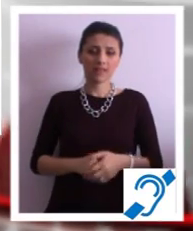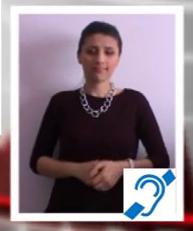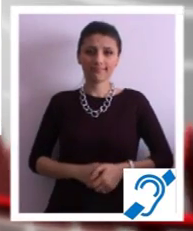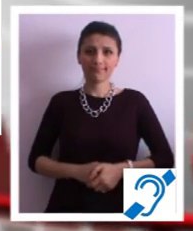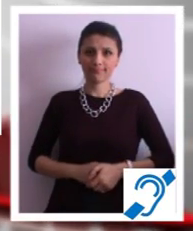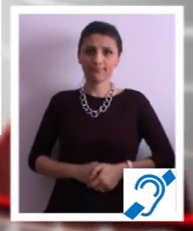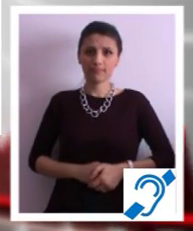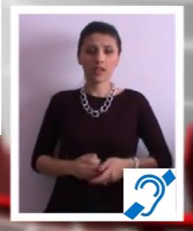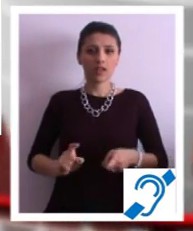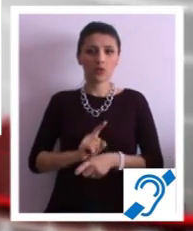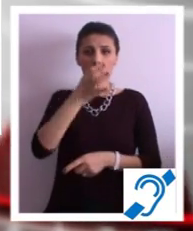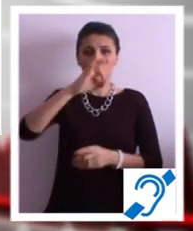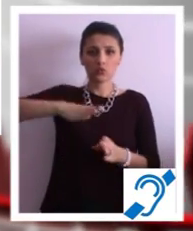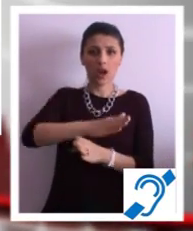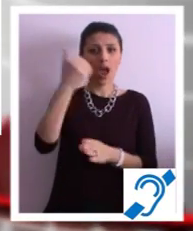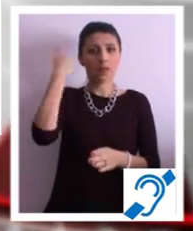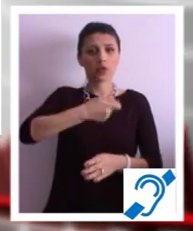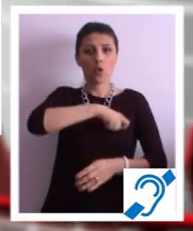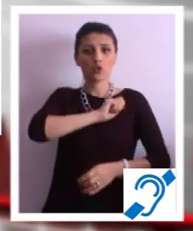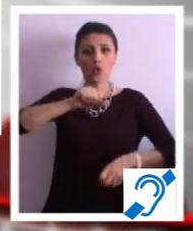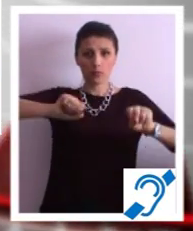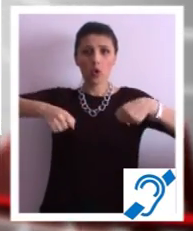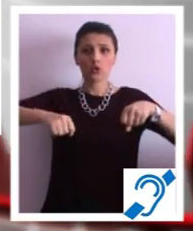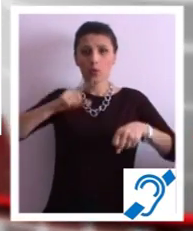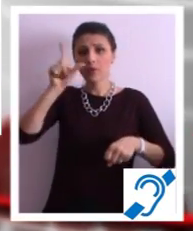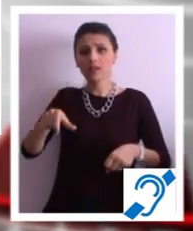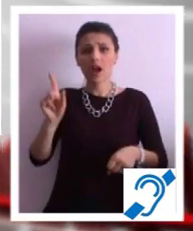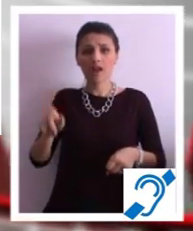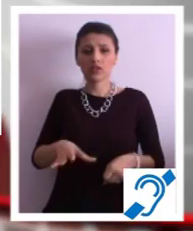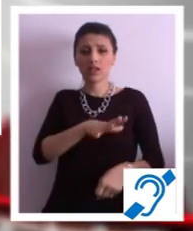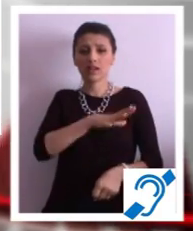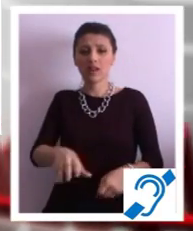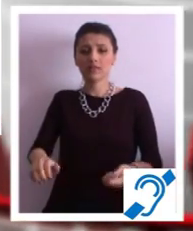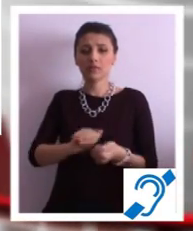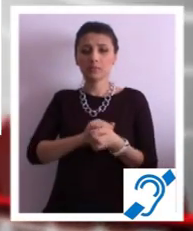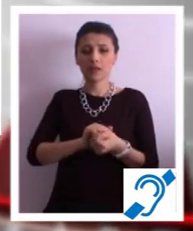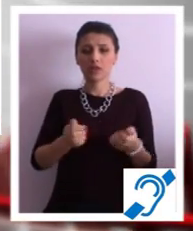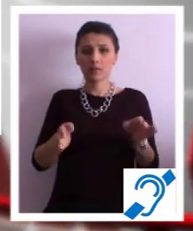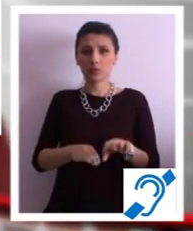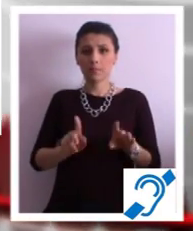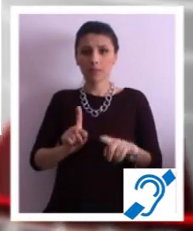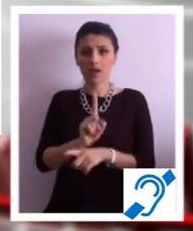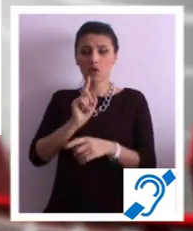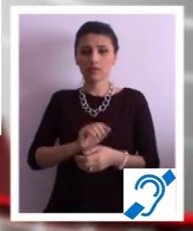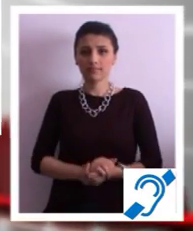vehicul. Într-o curbă ușoară a pierdut controlul motorului, iar pasagerul a fost proiectat pe cal de arâm și a murit pe loc.